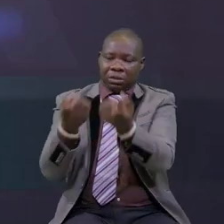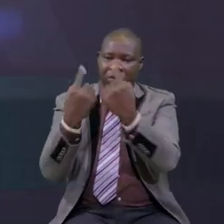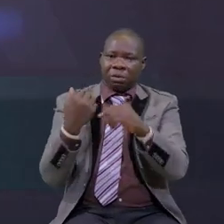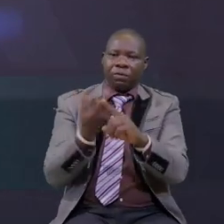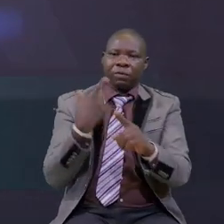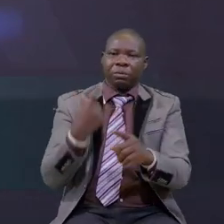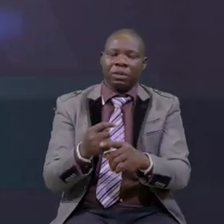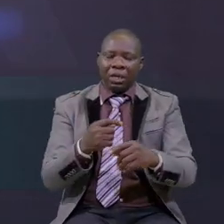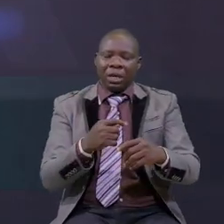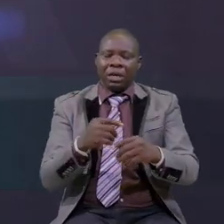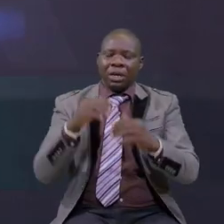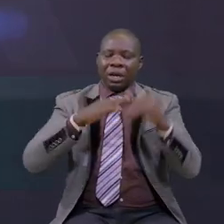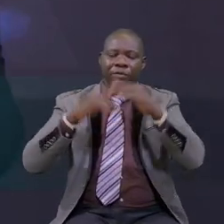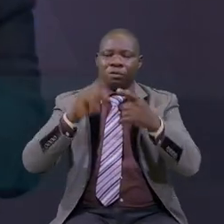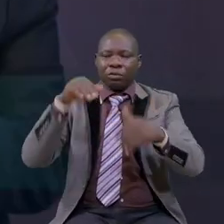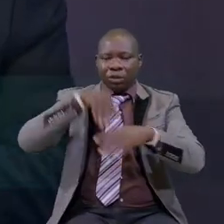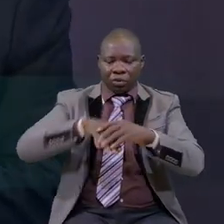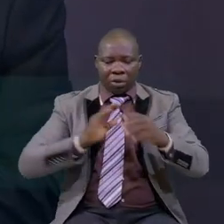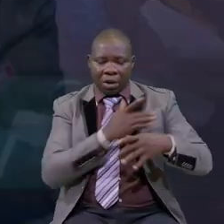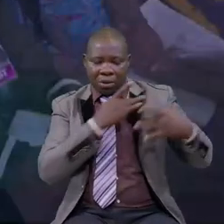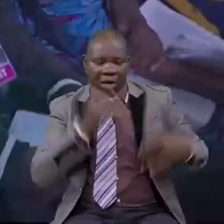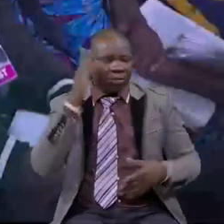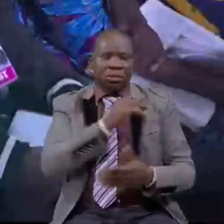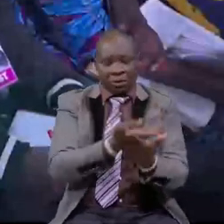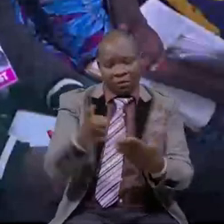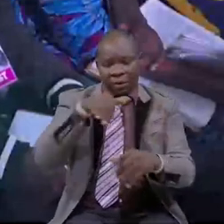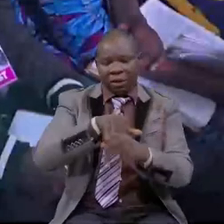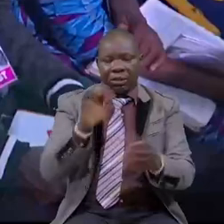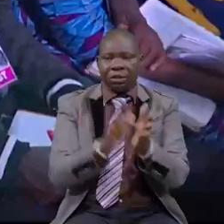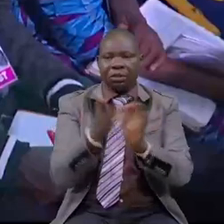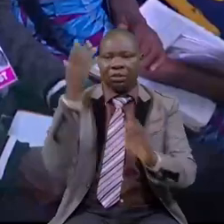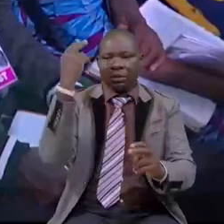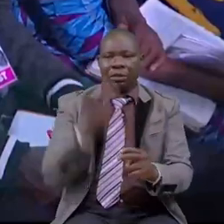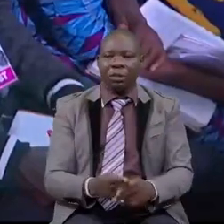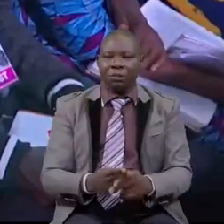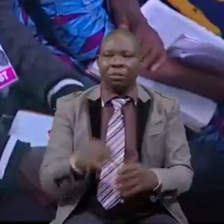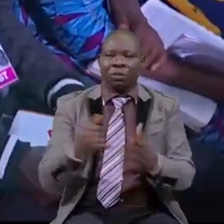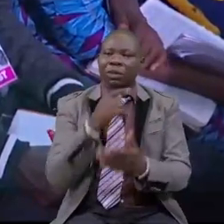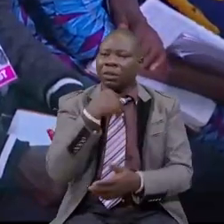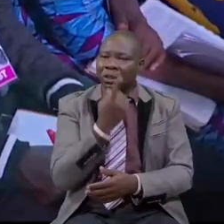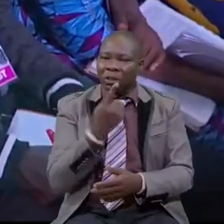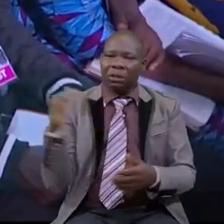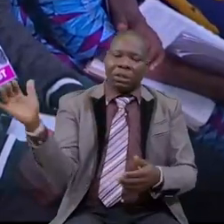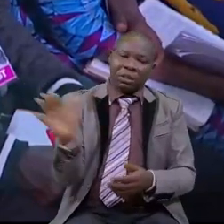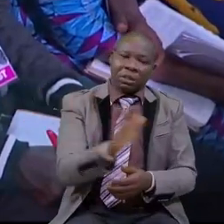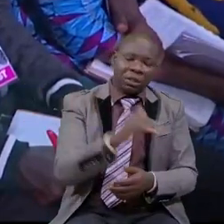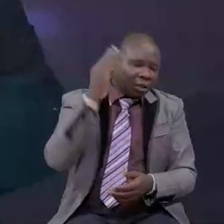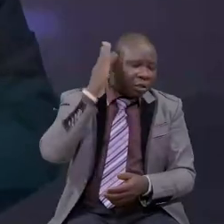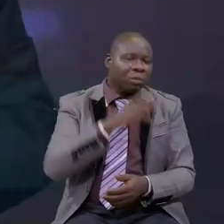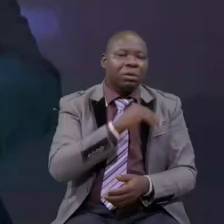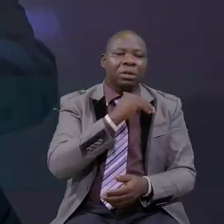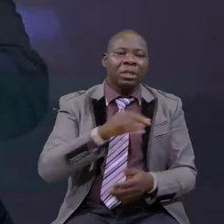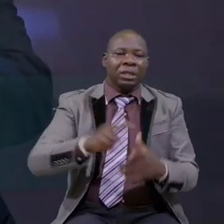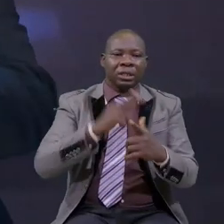vient dans nos cœurs ne failliront pas au nom de Jésus. Il dit, ni l'un ni l'autre ne